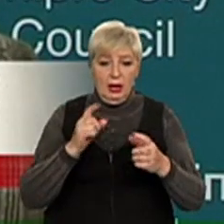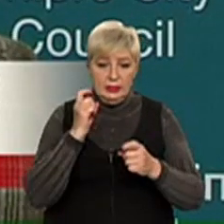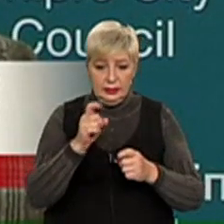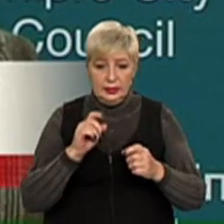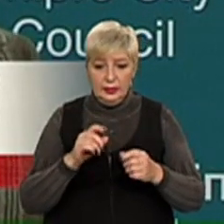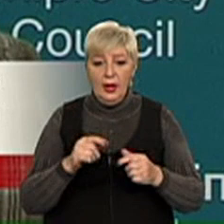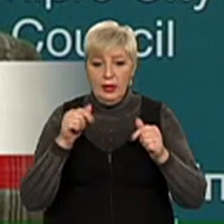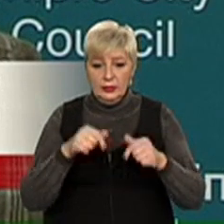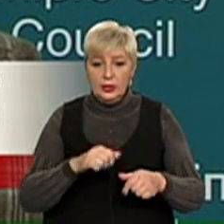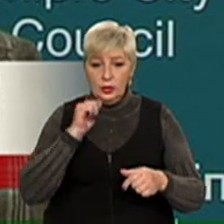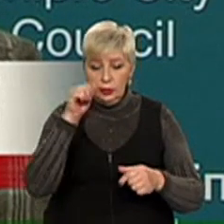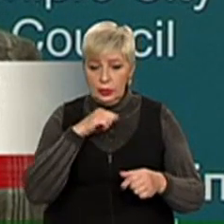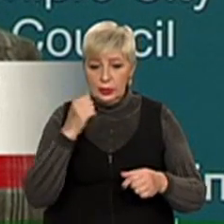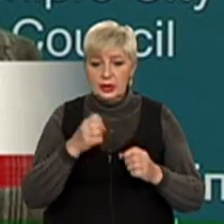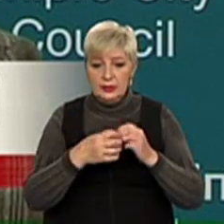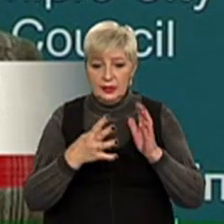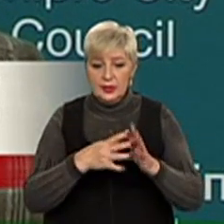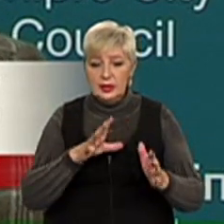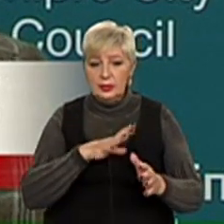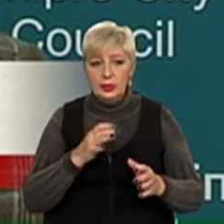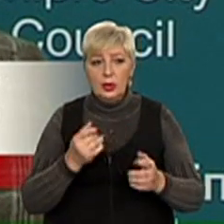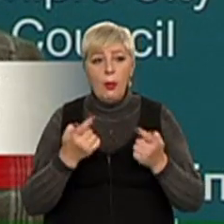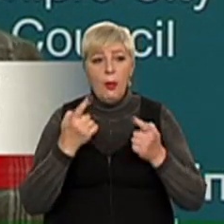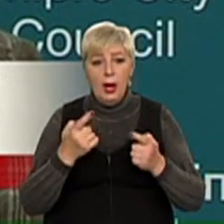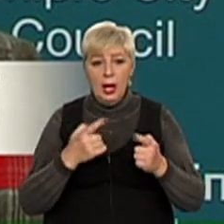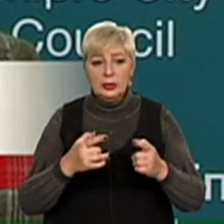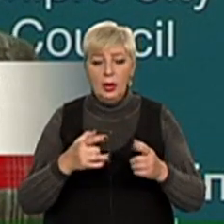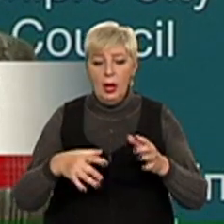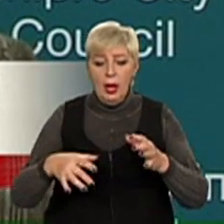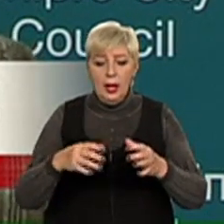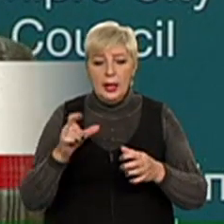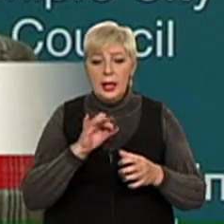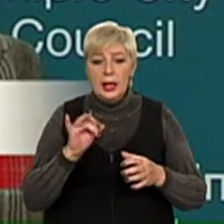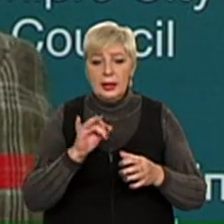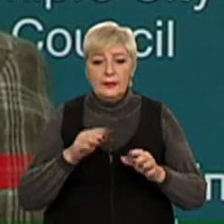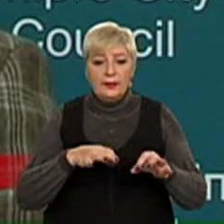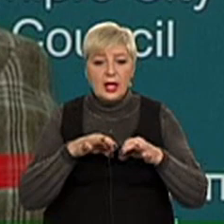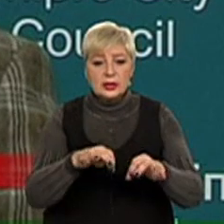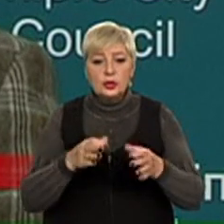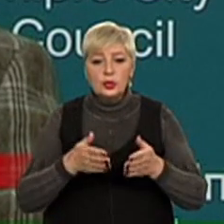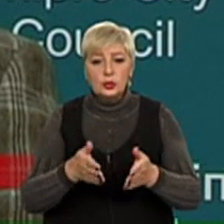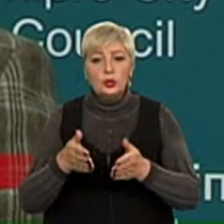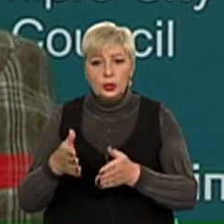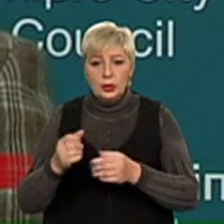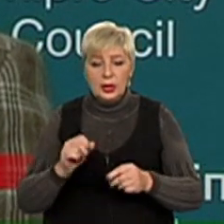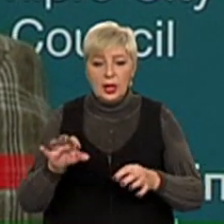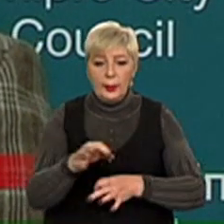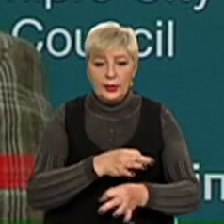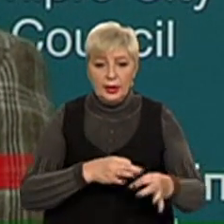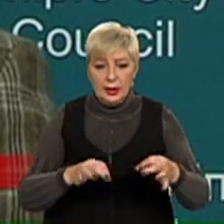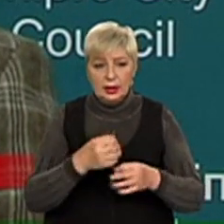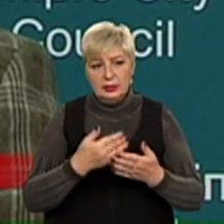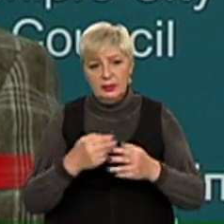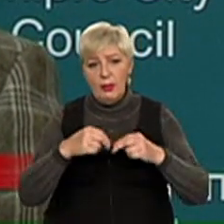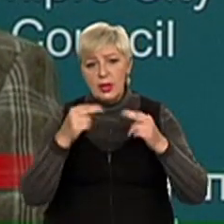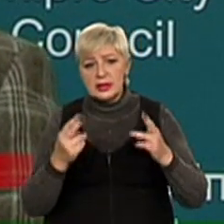році, в 2019, у нас було дуже багато великих інфраструктурних проєктів, це всі вже на болісні такі